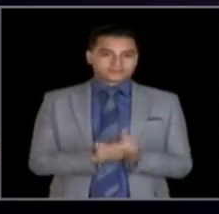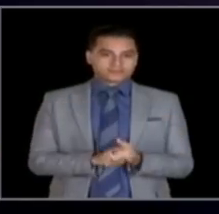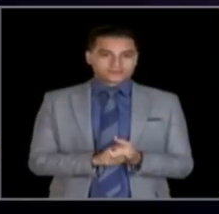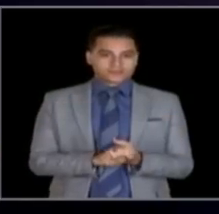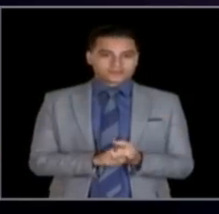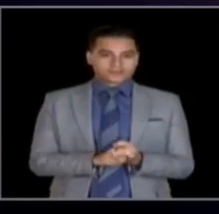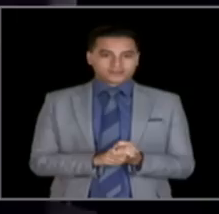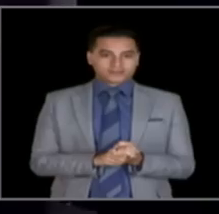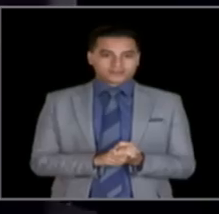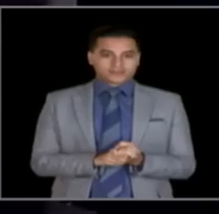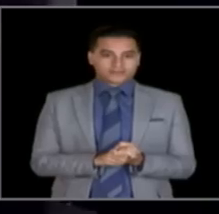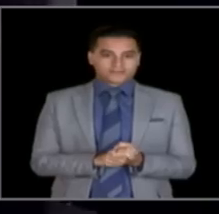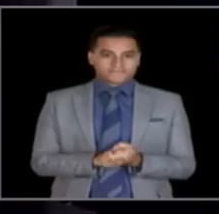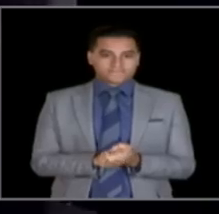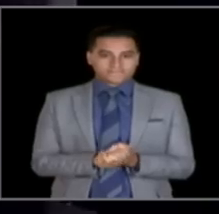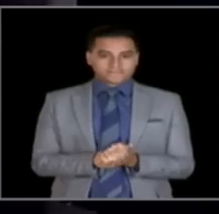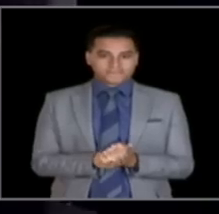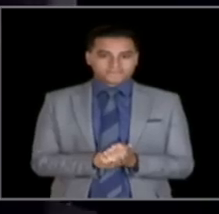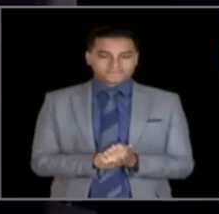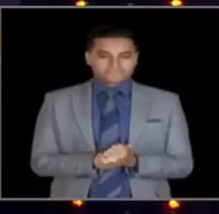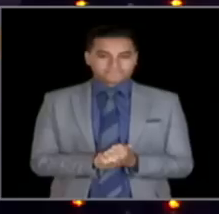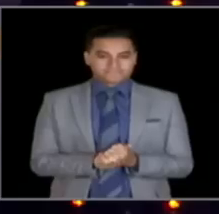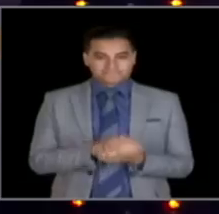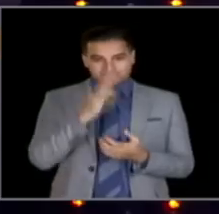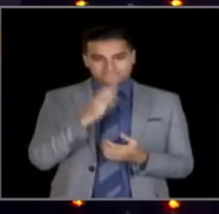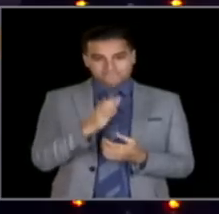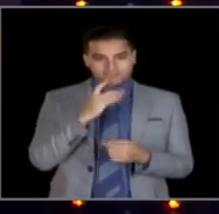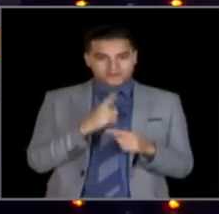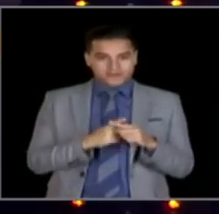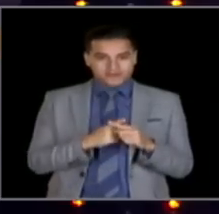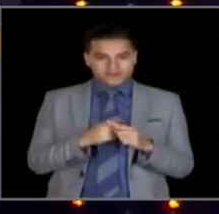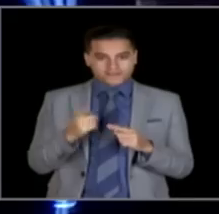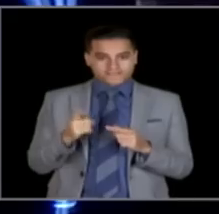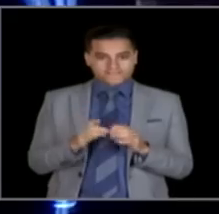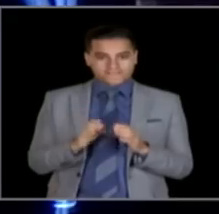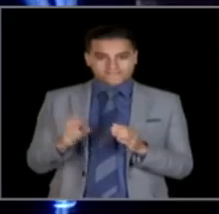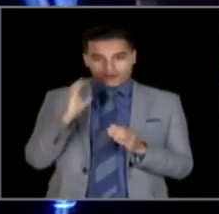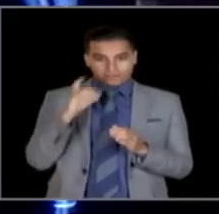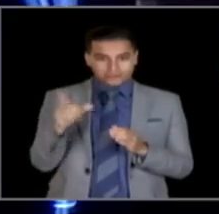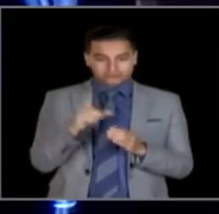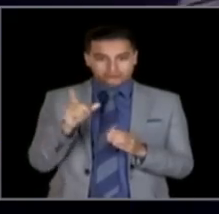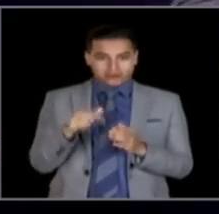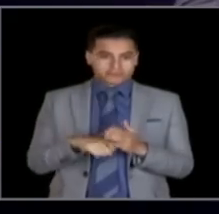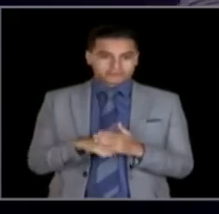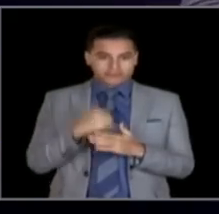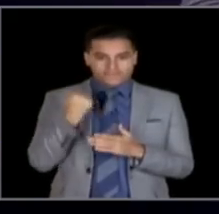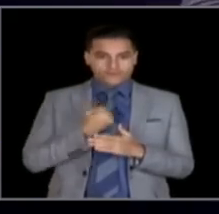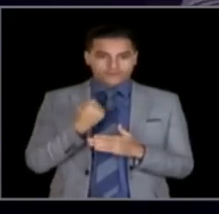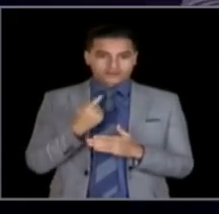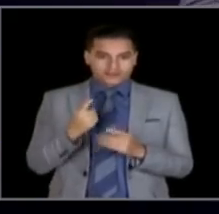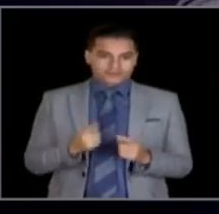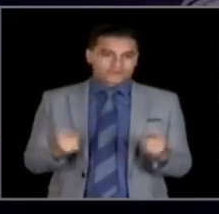إن شاء الله خير، إن شاء الله خير. لو الإجابة غلط، فايترز جاوبته صح، ألف